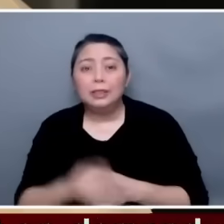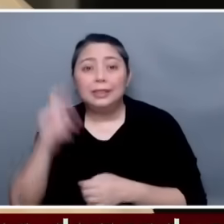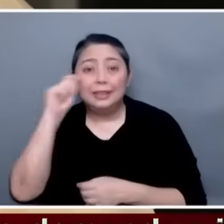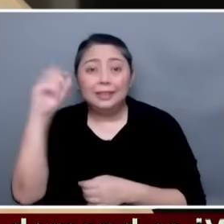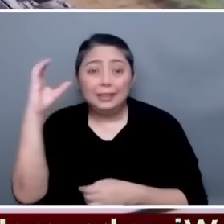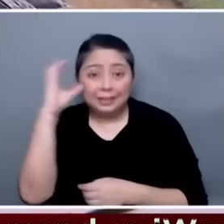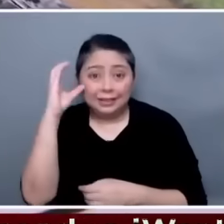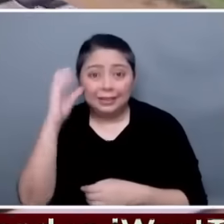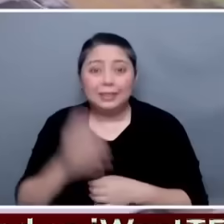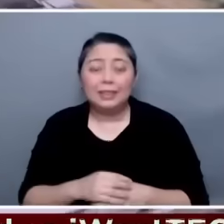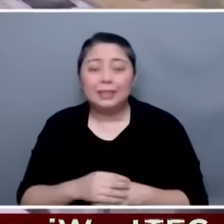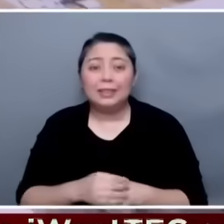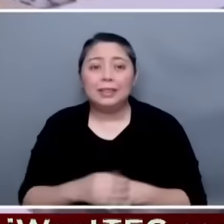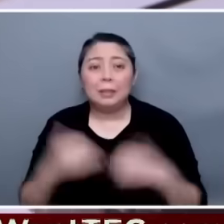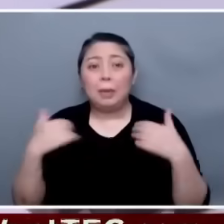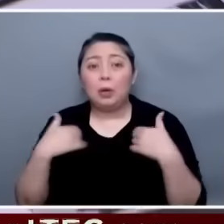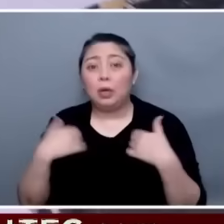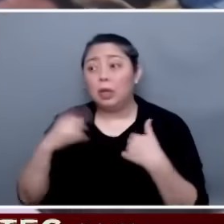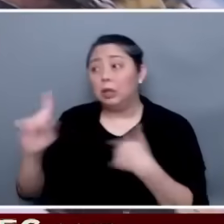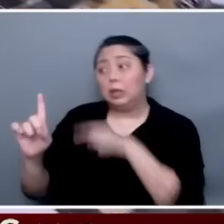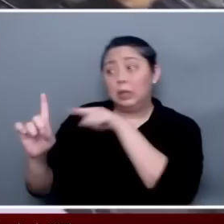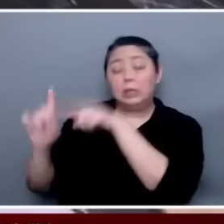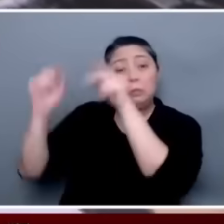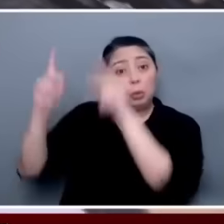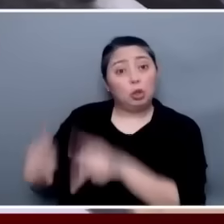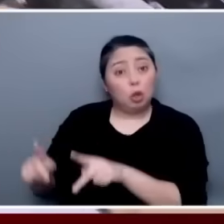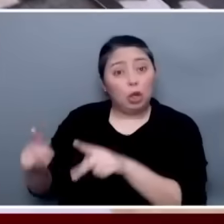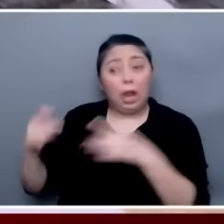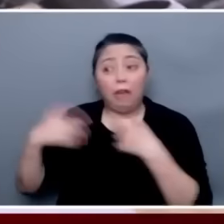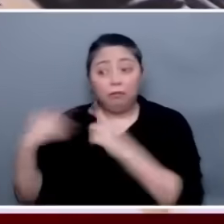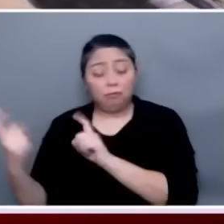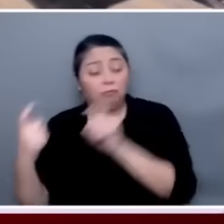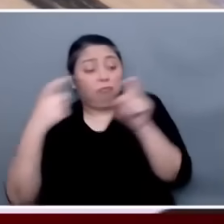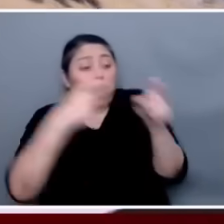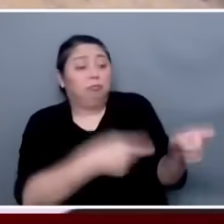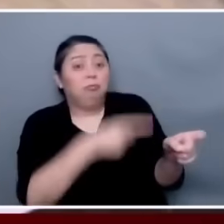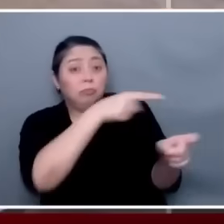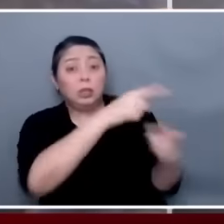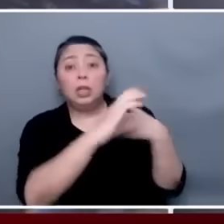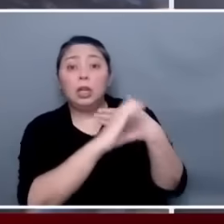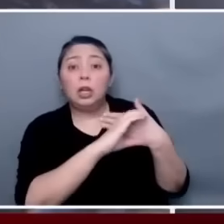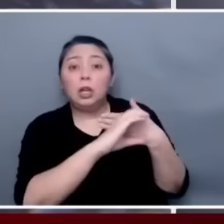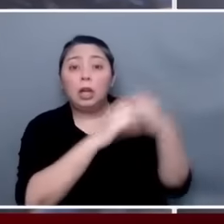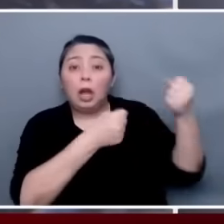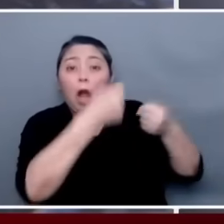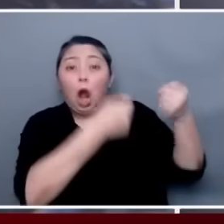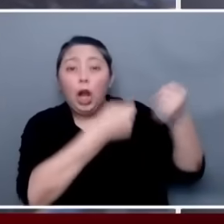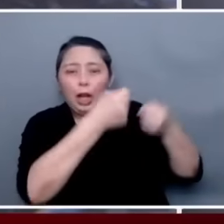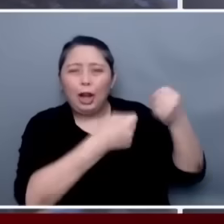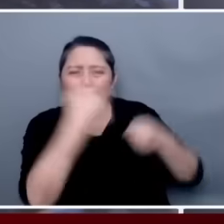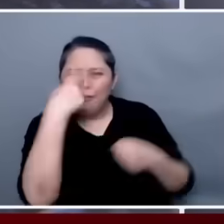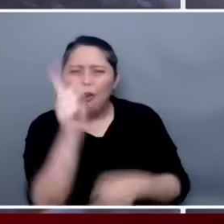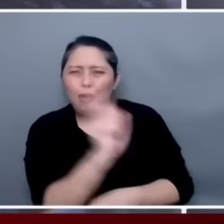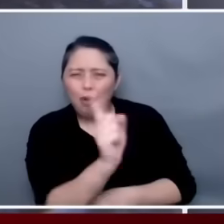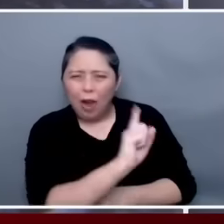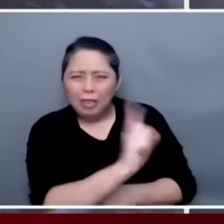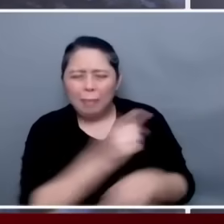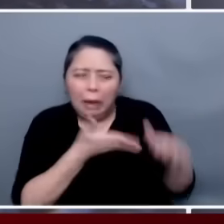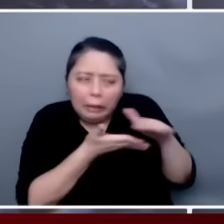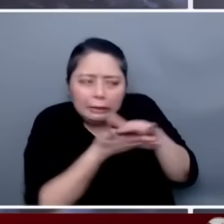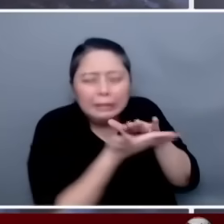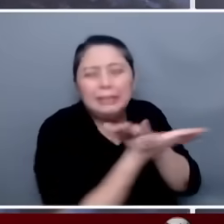private complainant. Tinanggi din ni Ulysses na 37 million ang halaga ng mga construction project at nasa 3 million lang daw